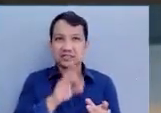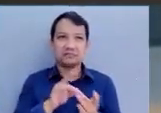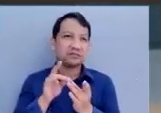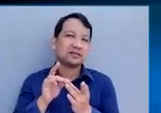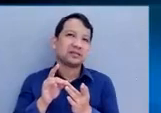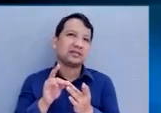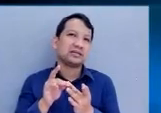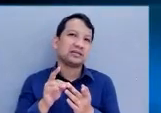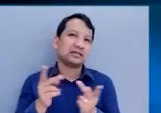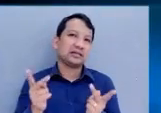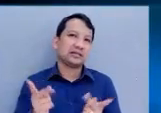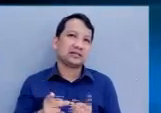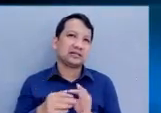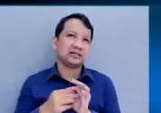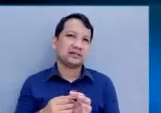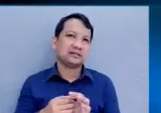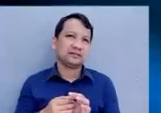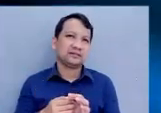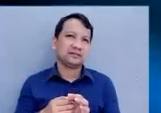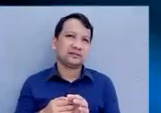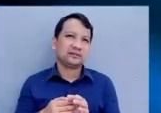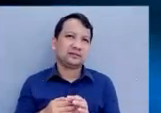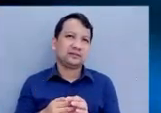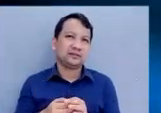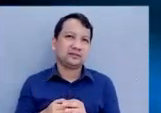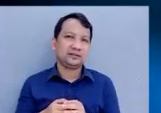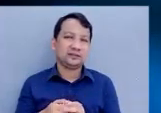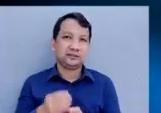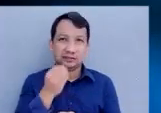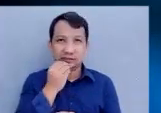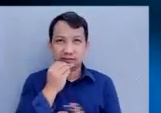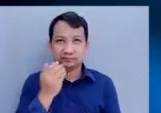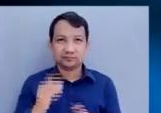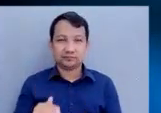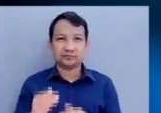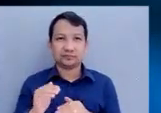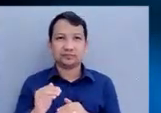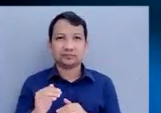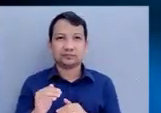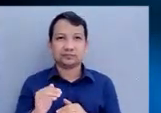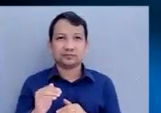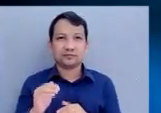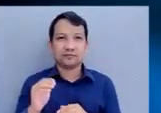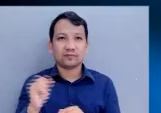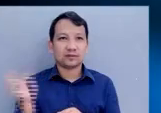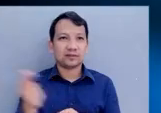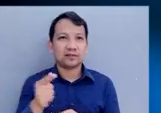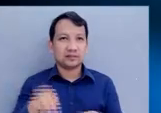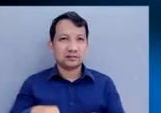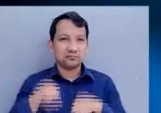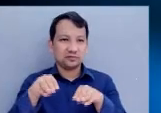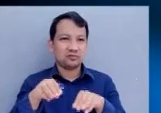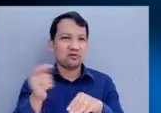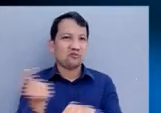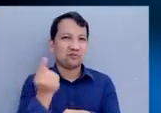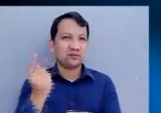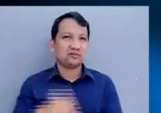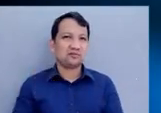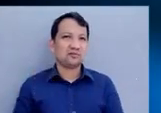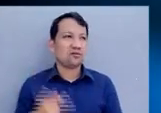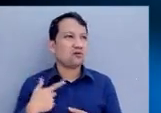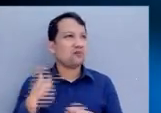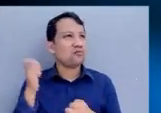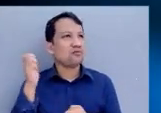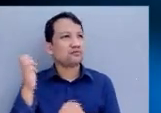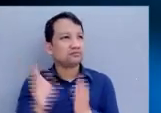yung brush ninyo ano meron pa ba Bukod sa Malabon sa ngayon po tanging nasa nag-iisa po sa malab I'm hoping in